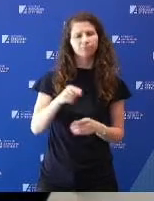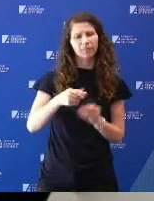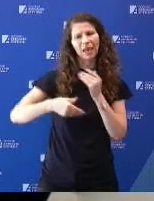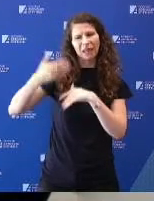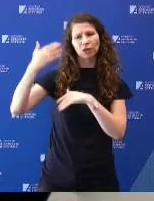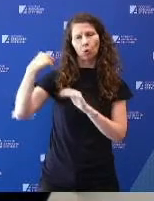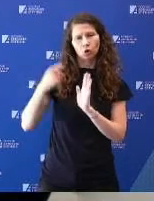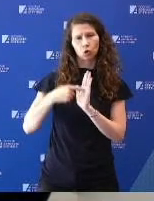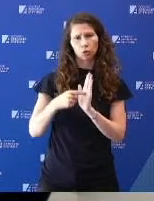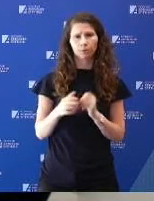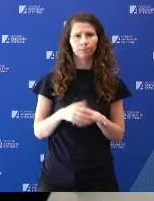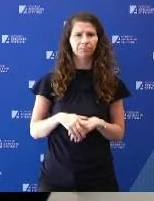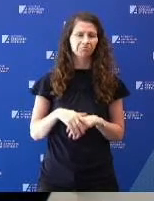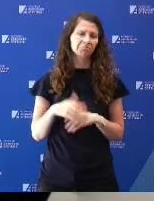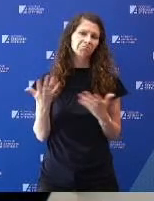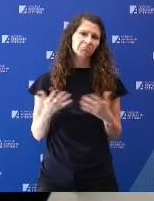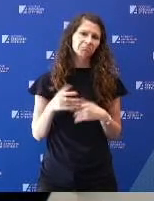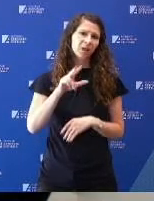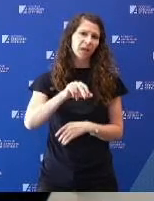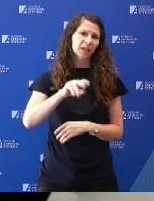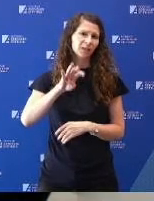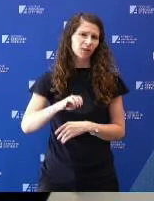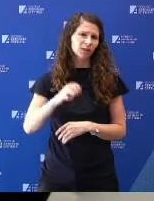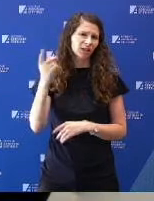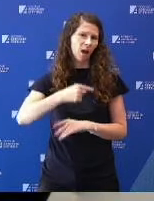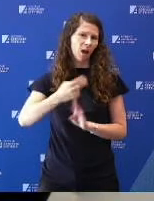letzten 30, 40 Jahre anschauen,